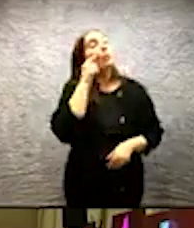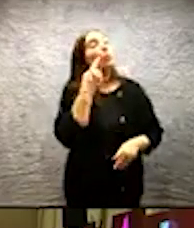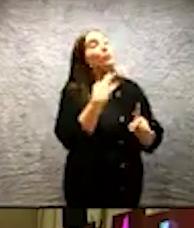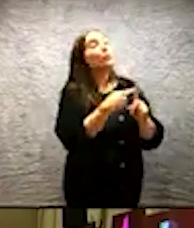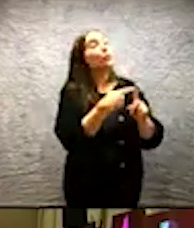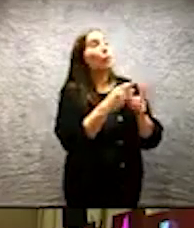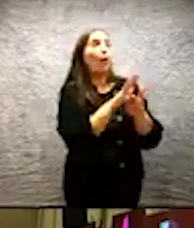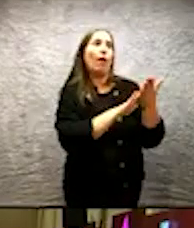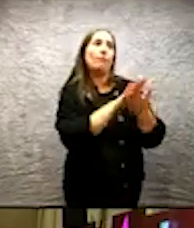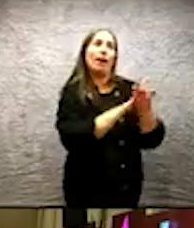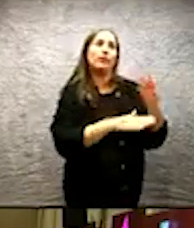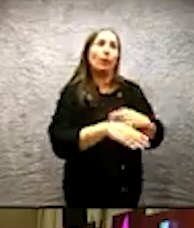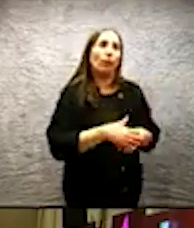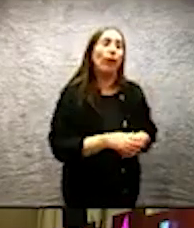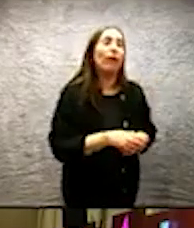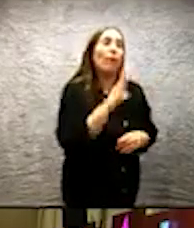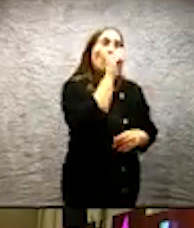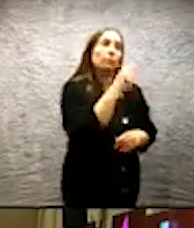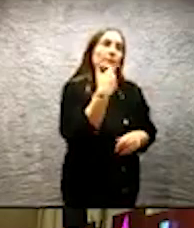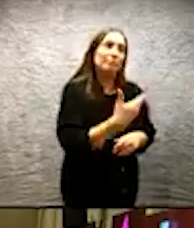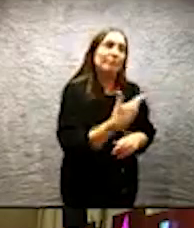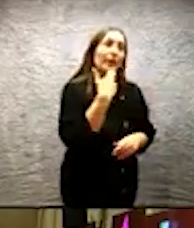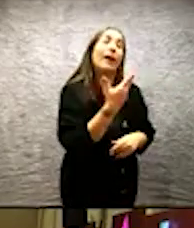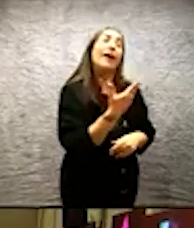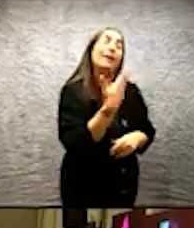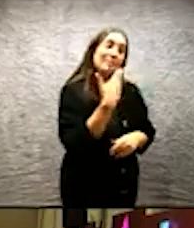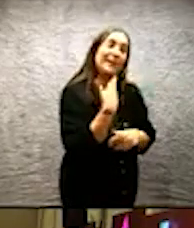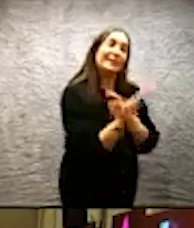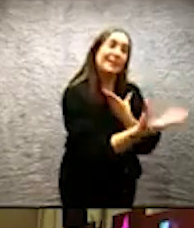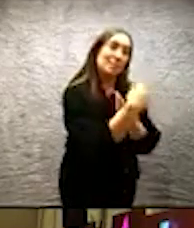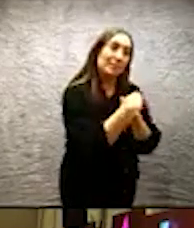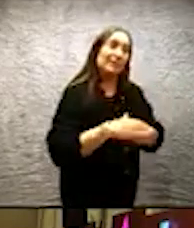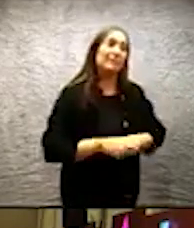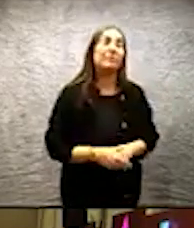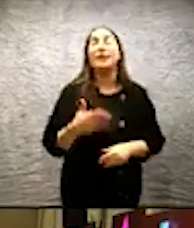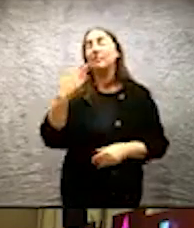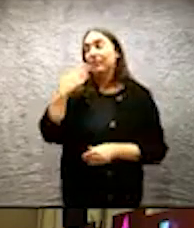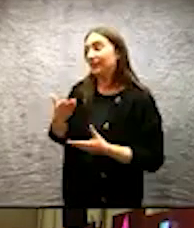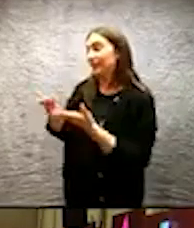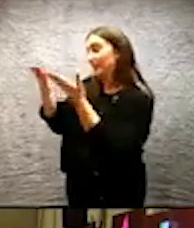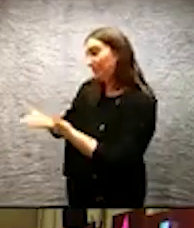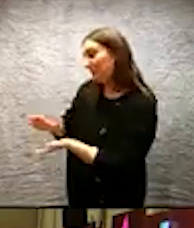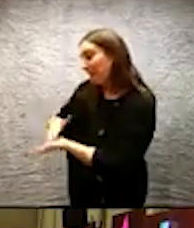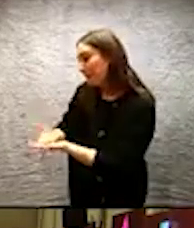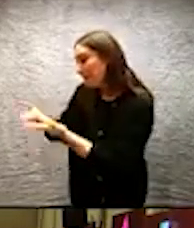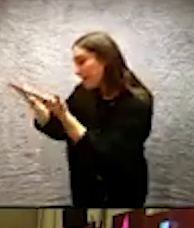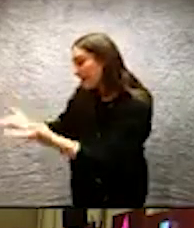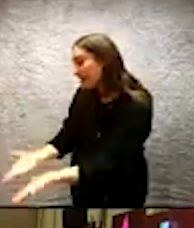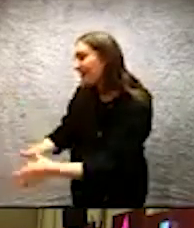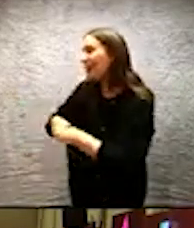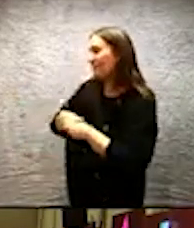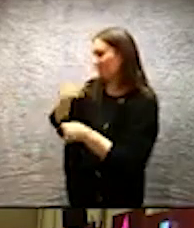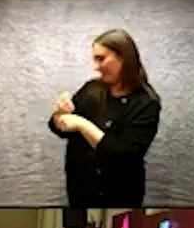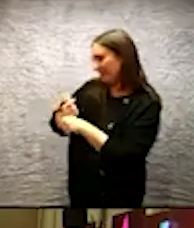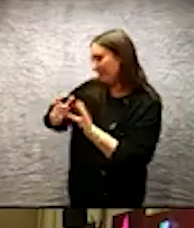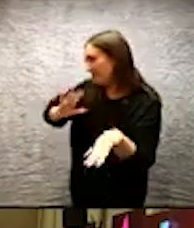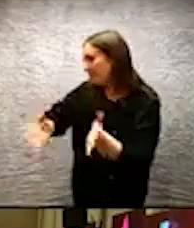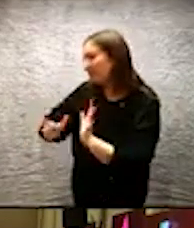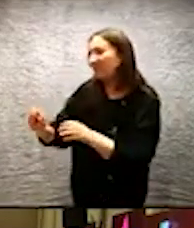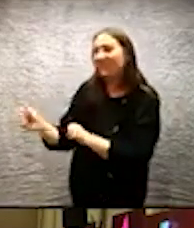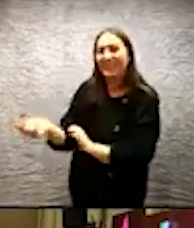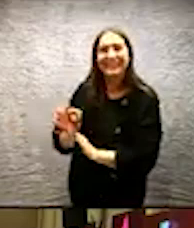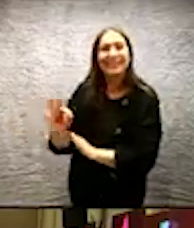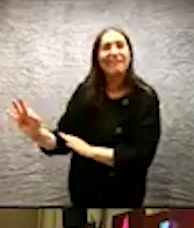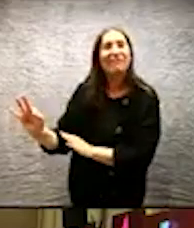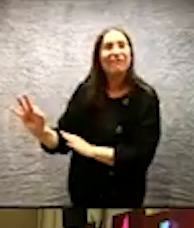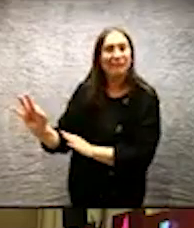à l'heure. Merci beaucoup pour votre présence. Merci naturellement à Mesdames Broda et Lemire pour leur traduction en langue des signes. Je